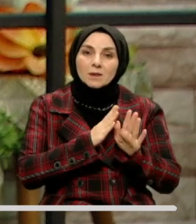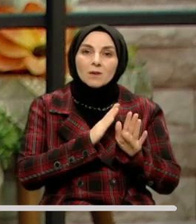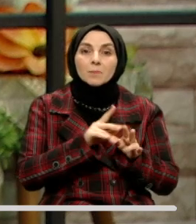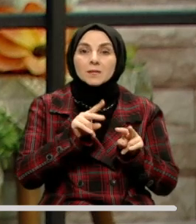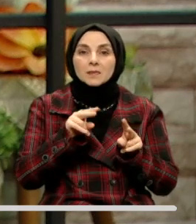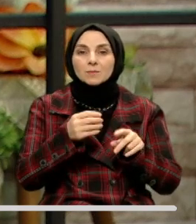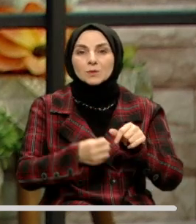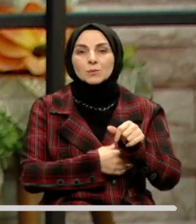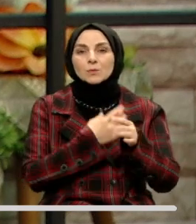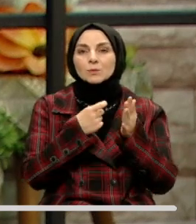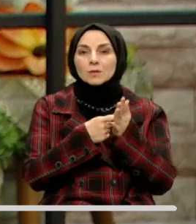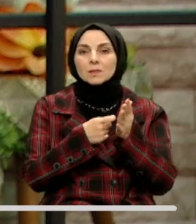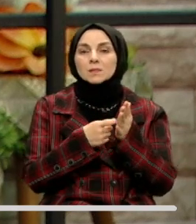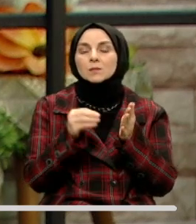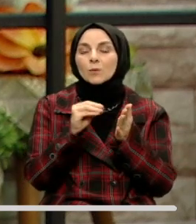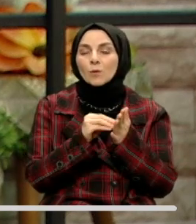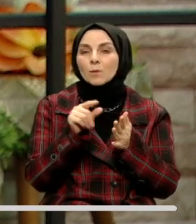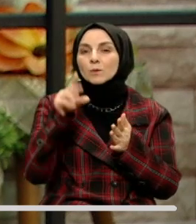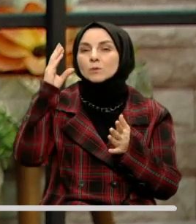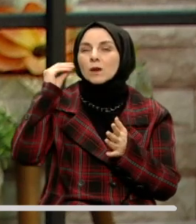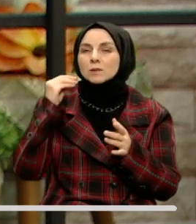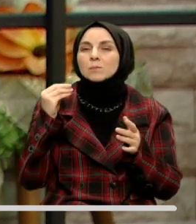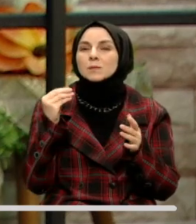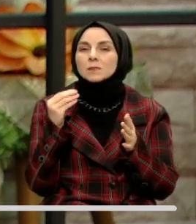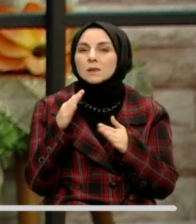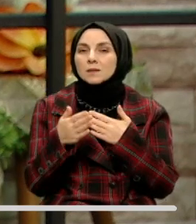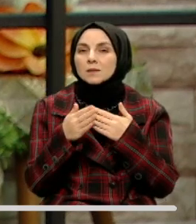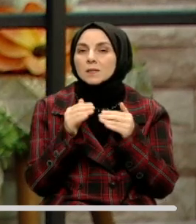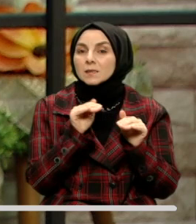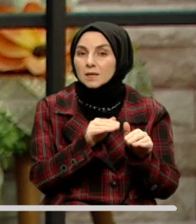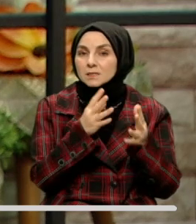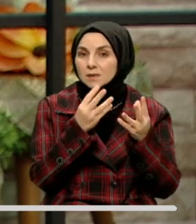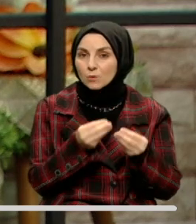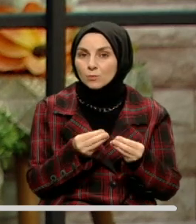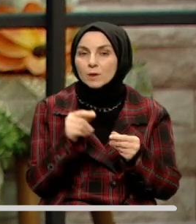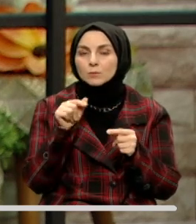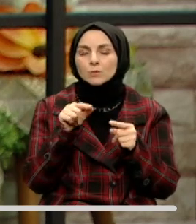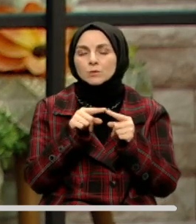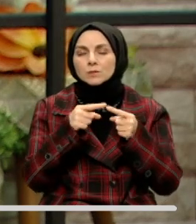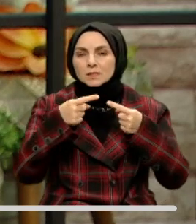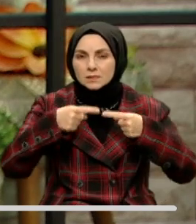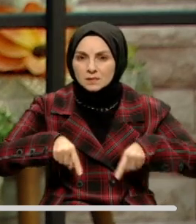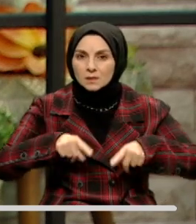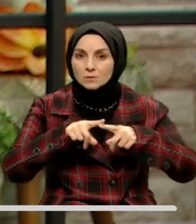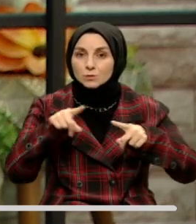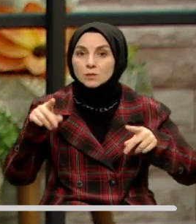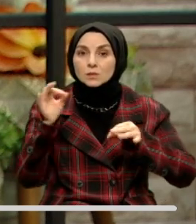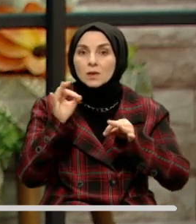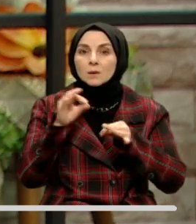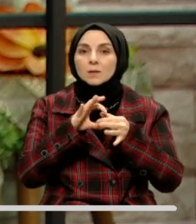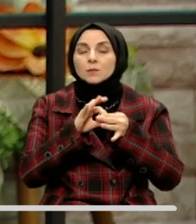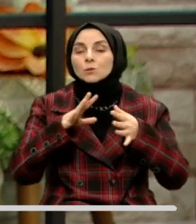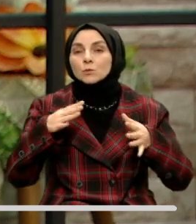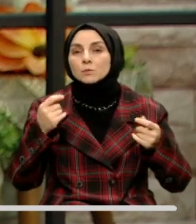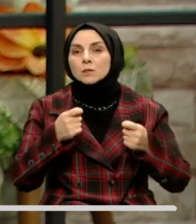onun fark etmesini sağlamak, özellikle sınav süreçlerinde biz anne babalarda hemen çözmeye çalışıyoruz. Aa, ne oldu?